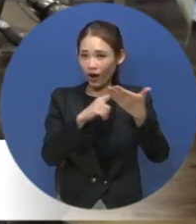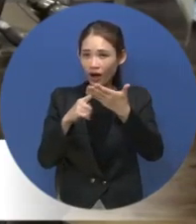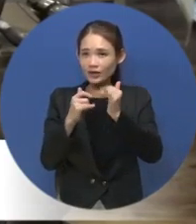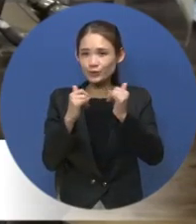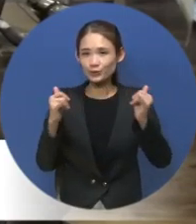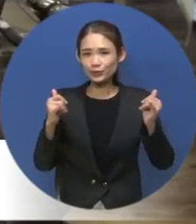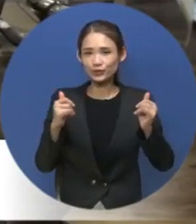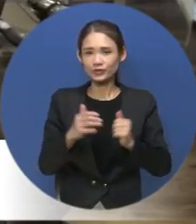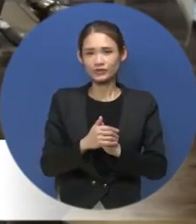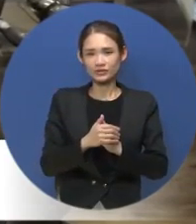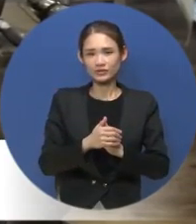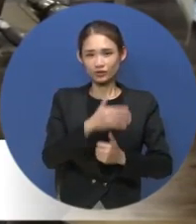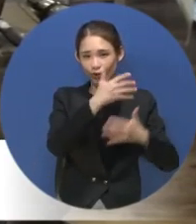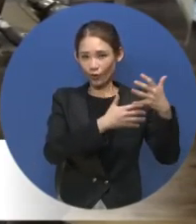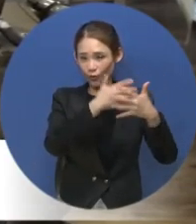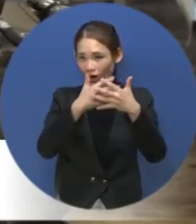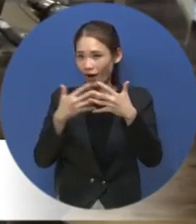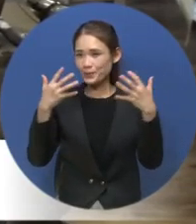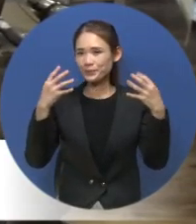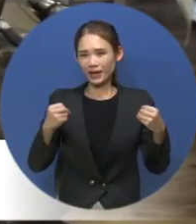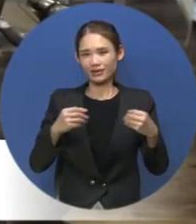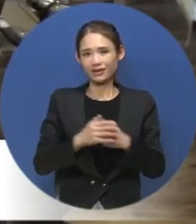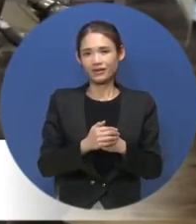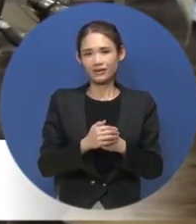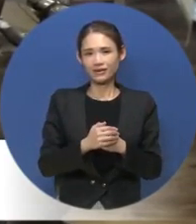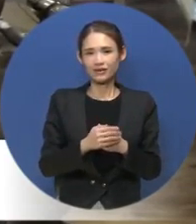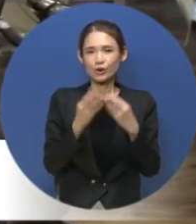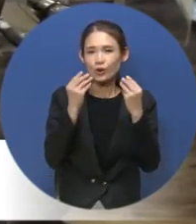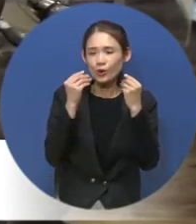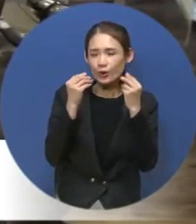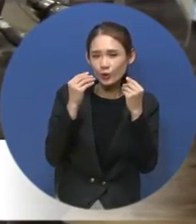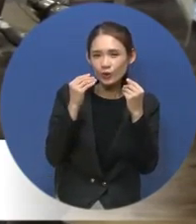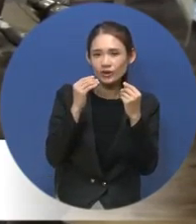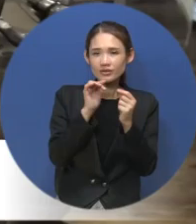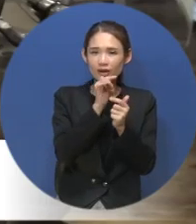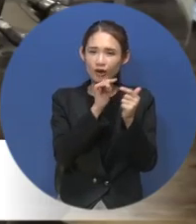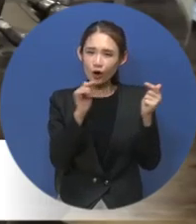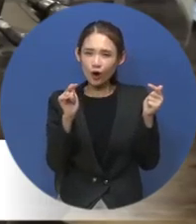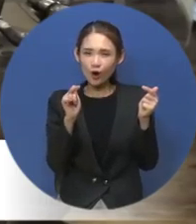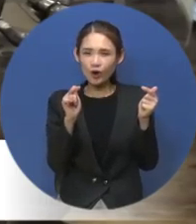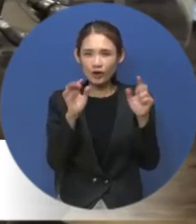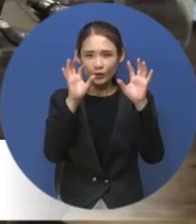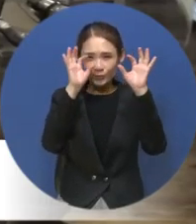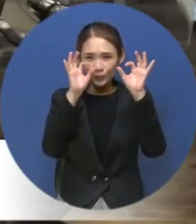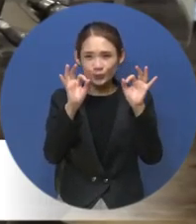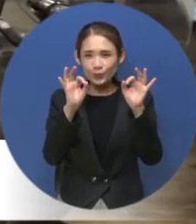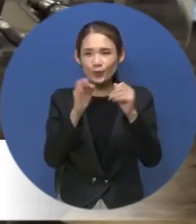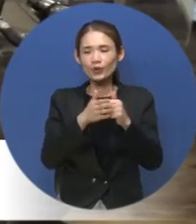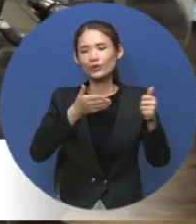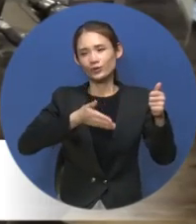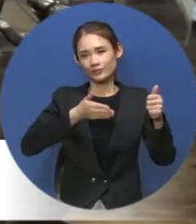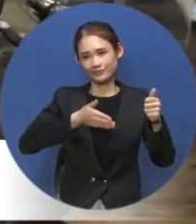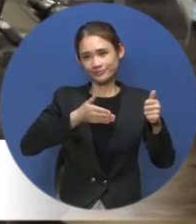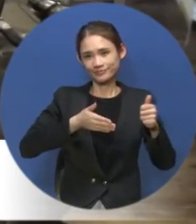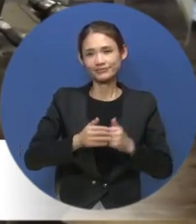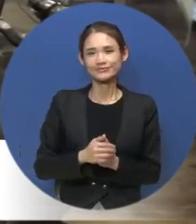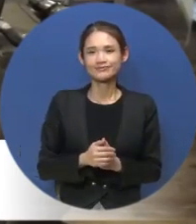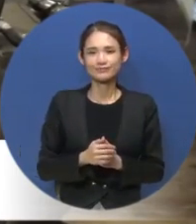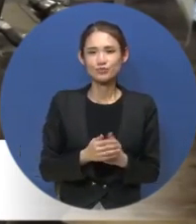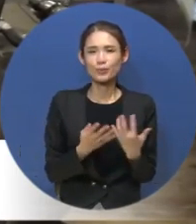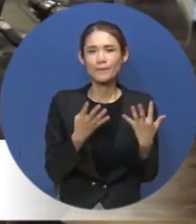대상이 아닌 뭐라고 해야 되지? 같이 가는 세상, 같이 사는 사람으로 생각을